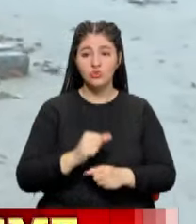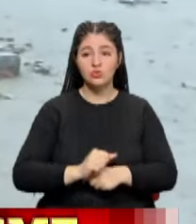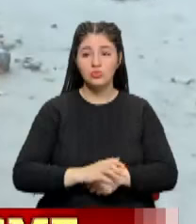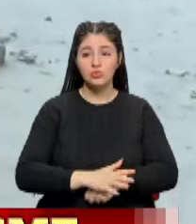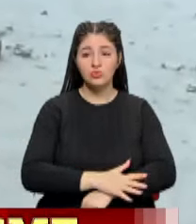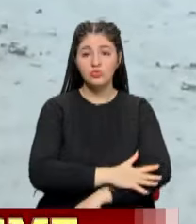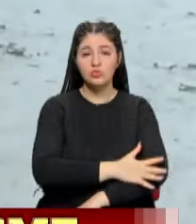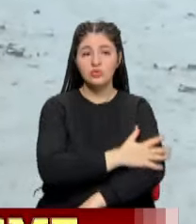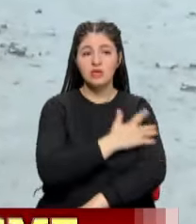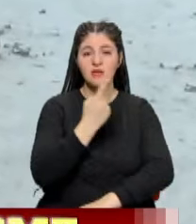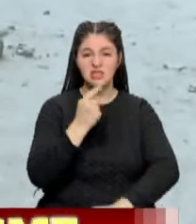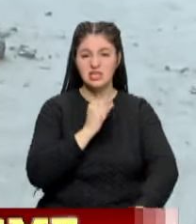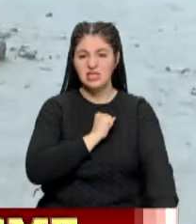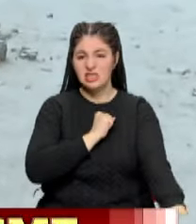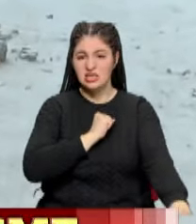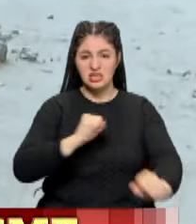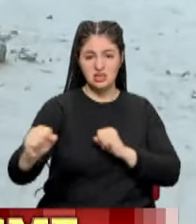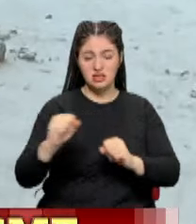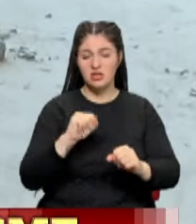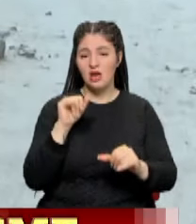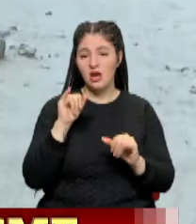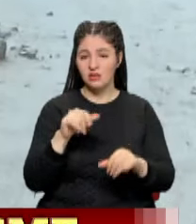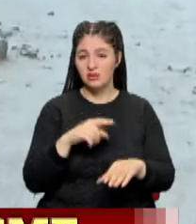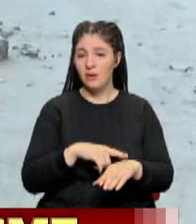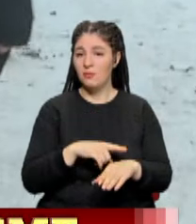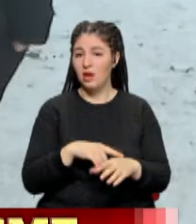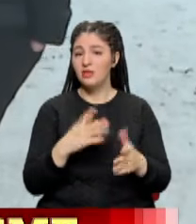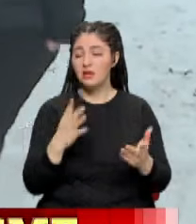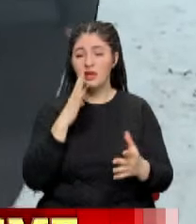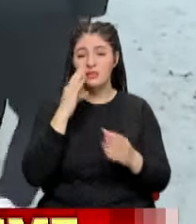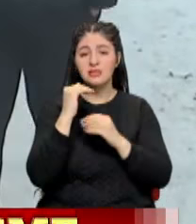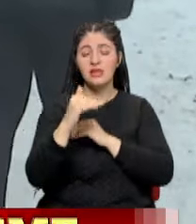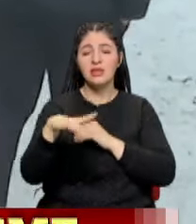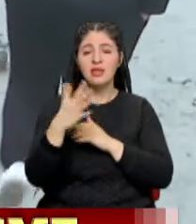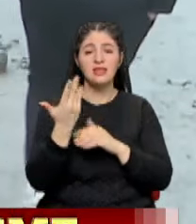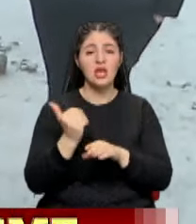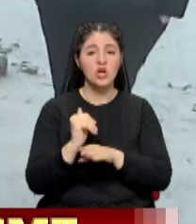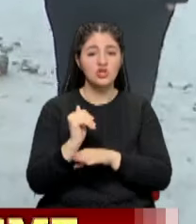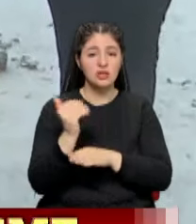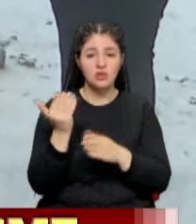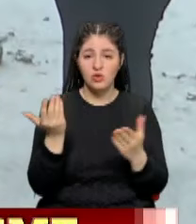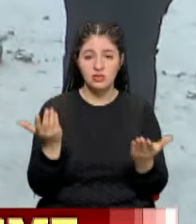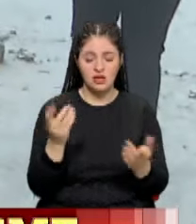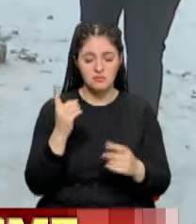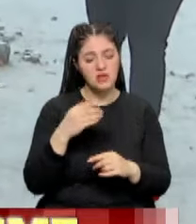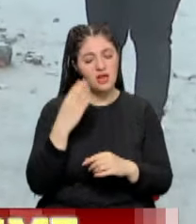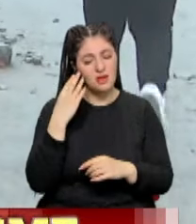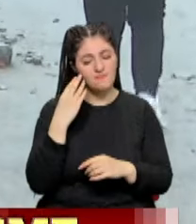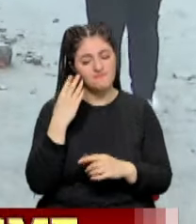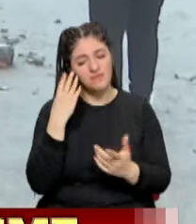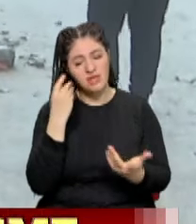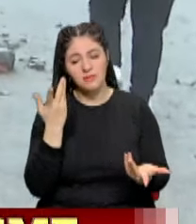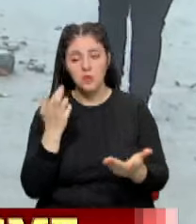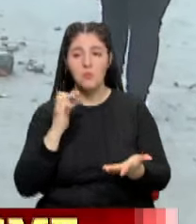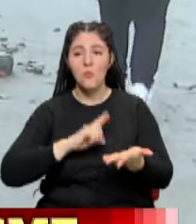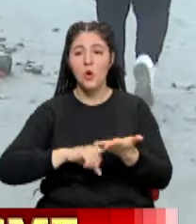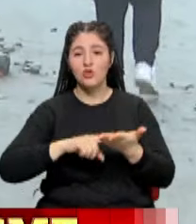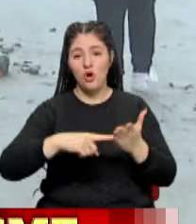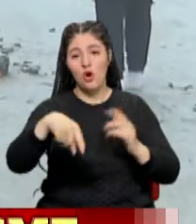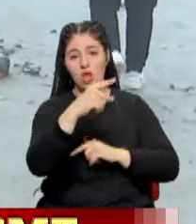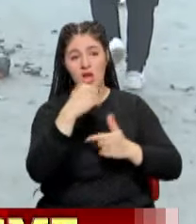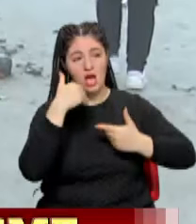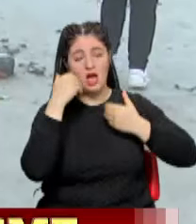Duygusal bir tepki ama aynı zamanda insanlar ne yaşadıysa bir yandan da protokole